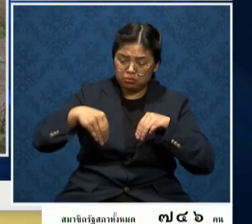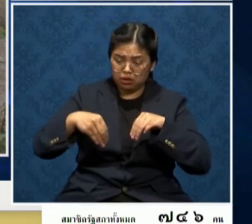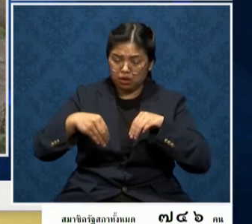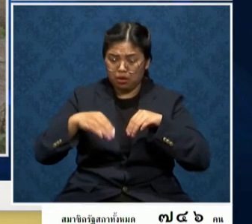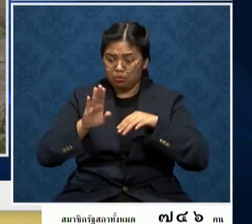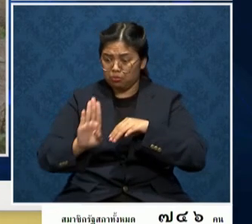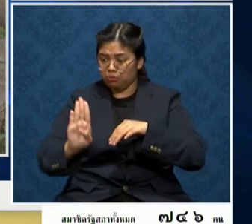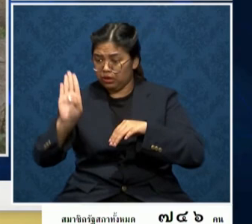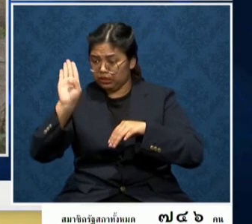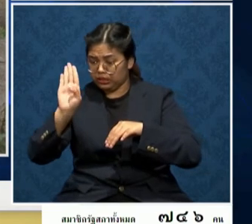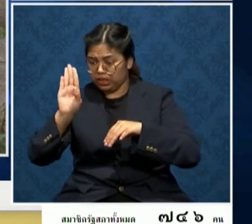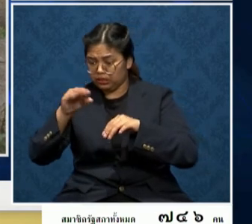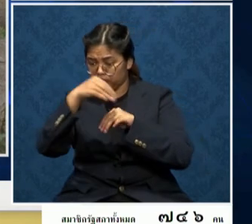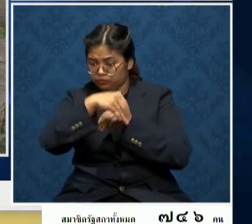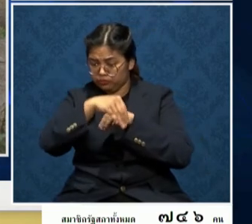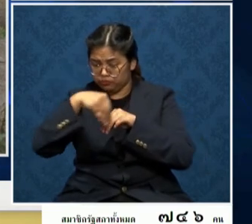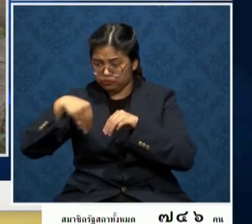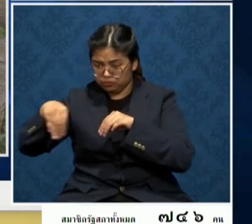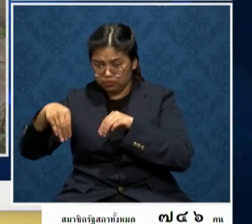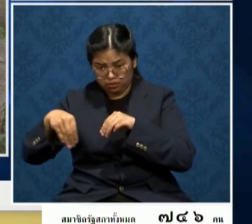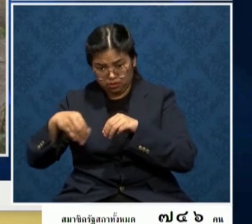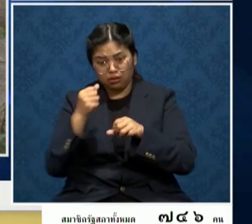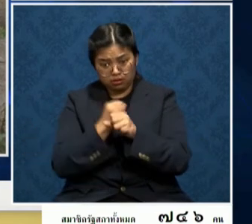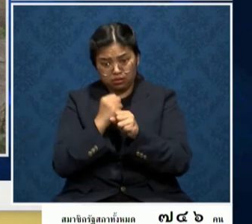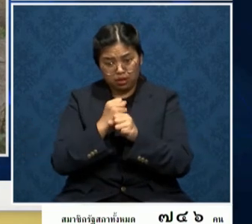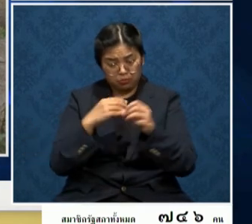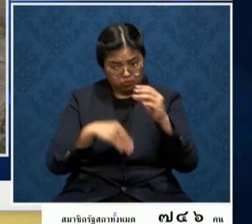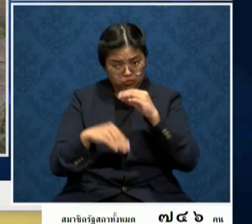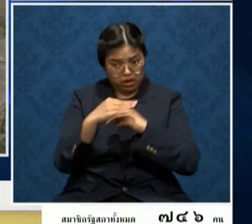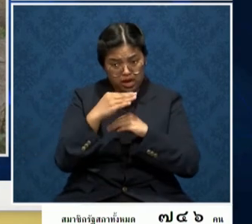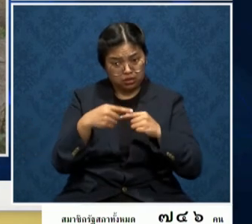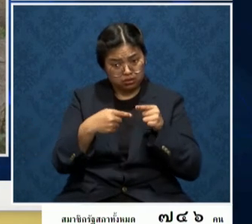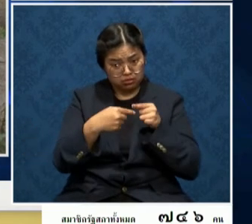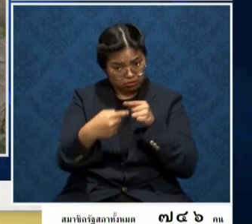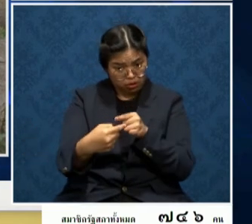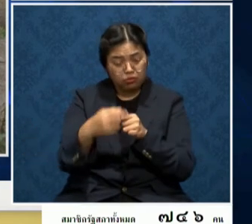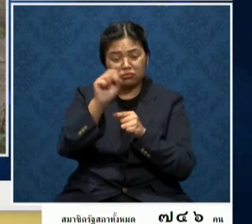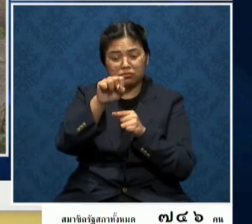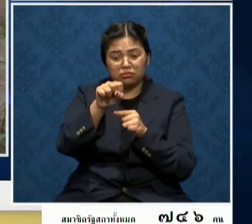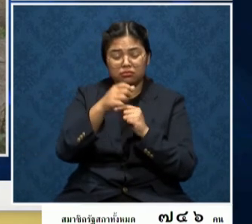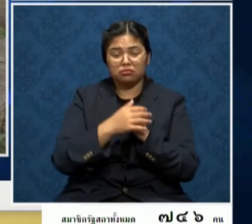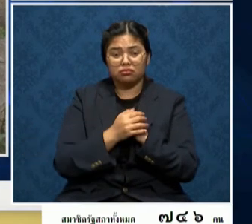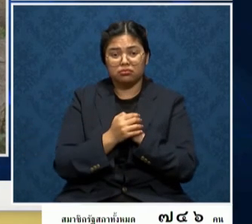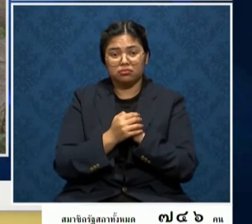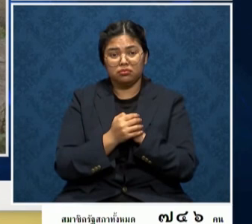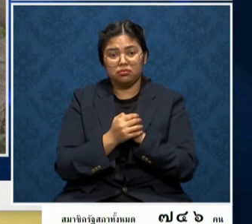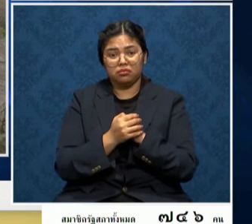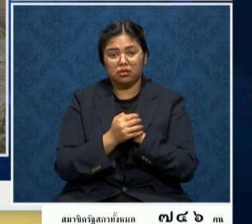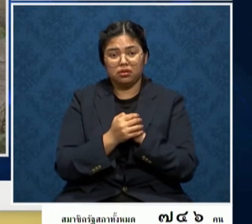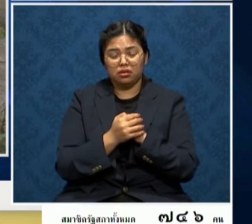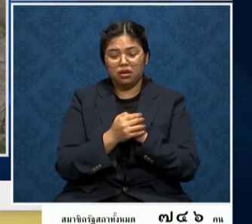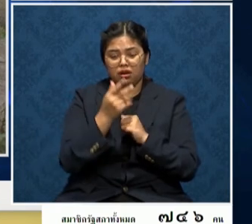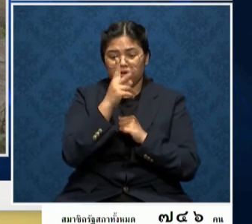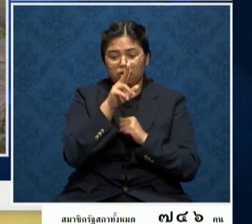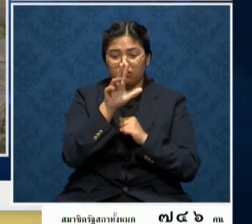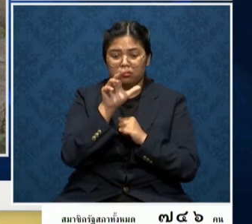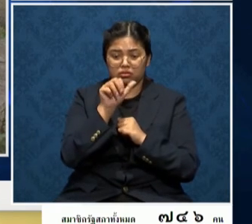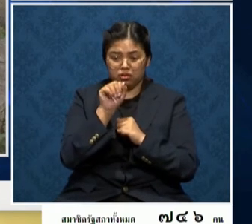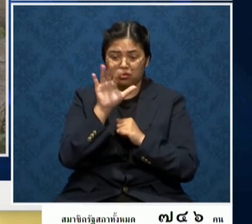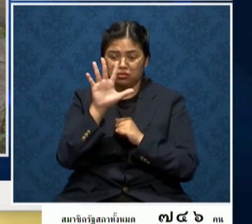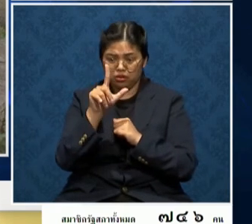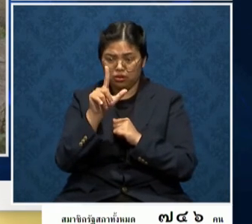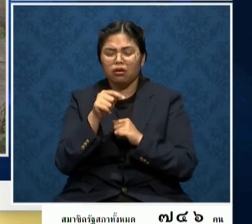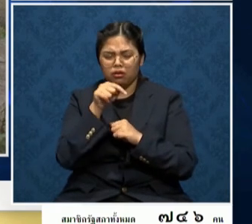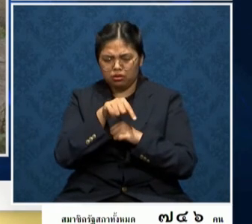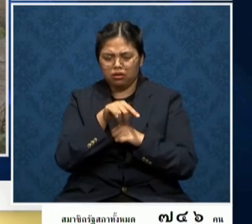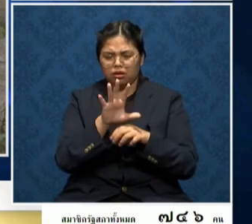เพื่อชดเชยการปล่อยก๊าซคาร์บอนจะยังคงเดินหน้าต่อไปใช่ไหมนโยบายคสชที่แย่งยึดสิทธิ์